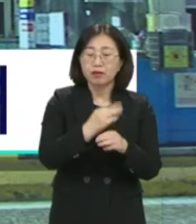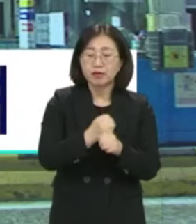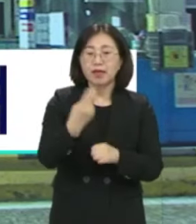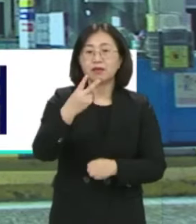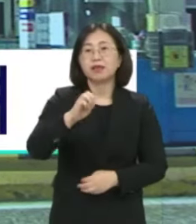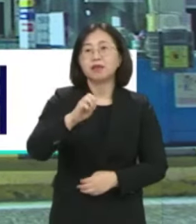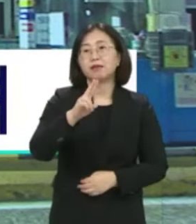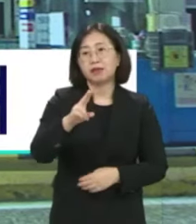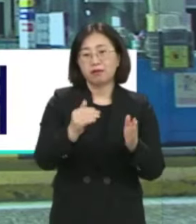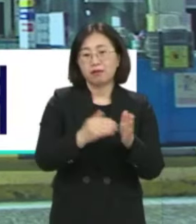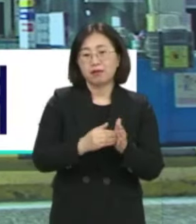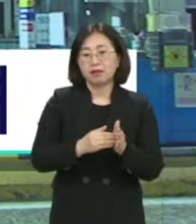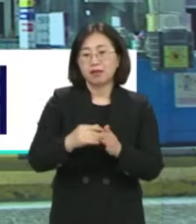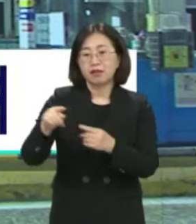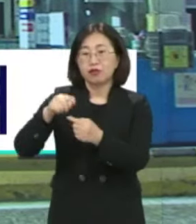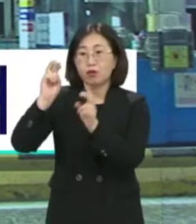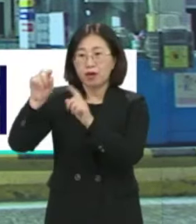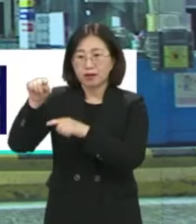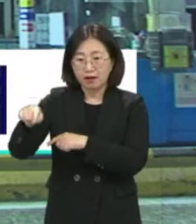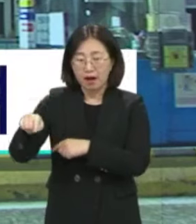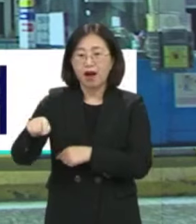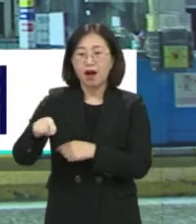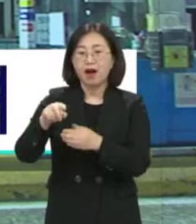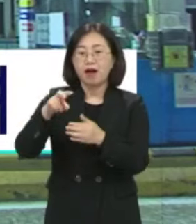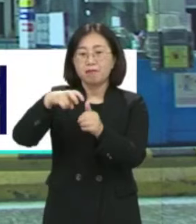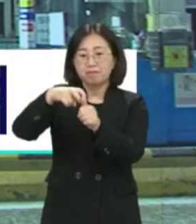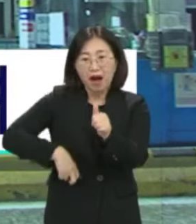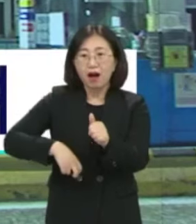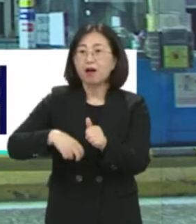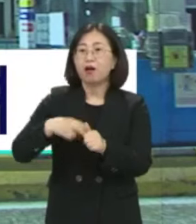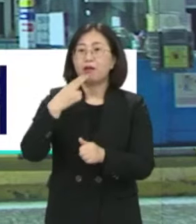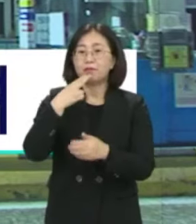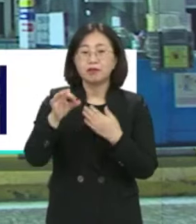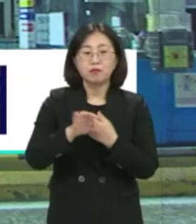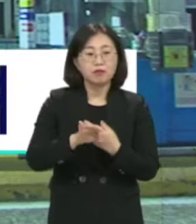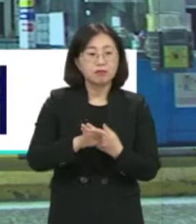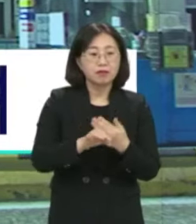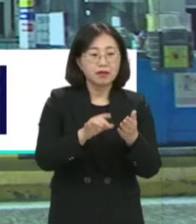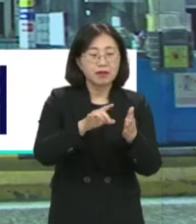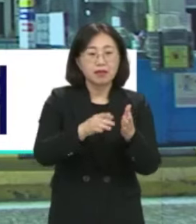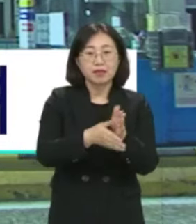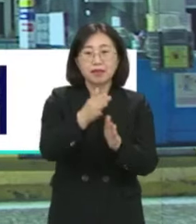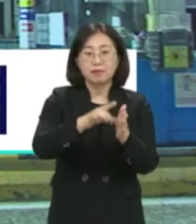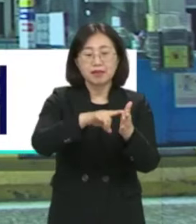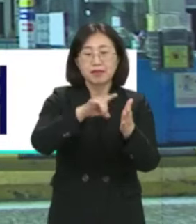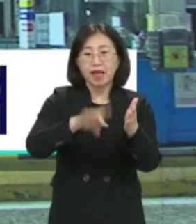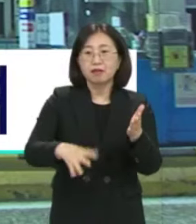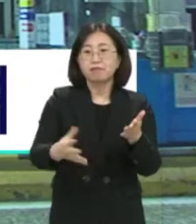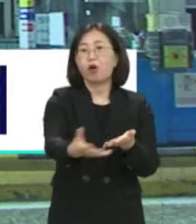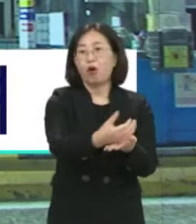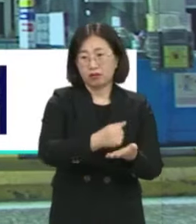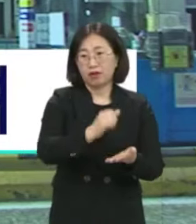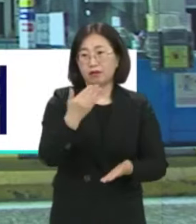운영사가 대출금을 갚지 못하면 시민 세금을 투입해야 될 처지입니다 조혜원